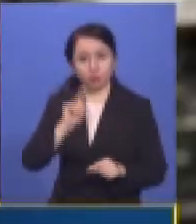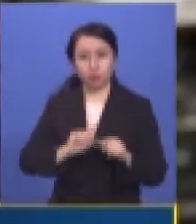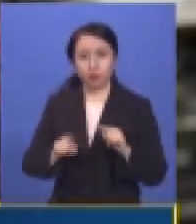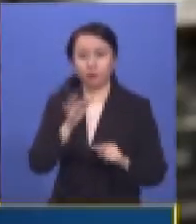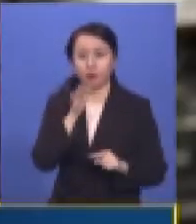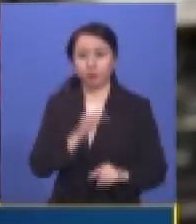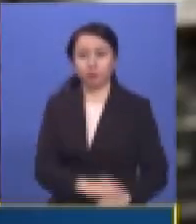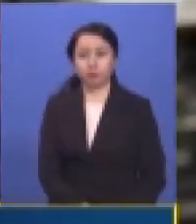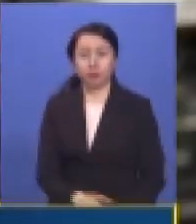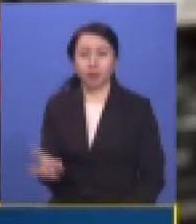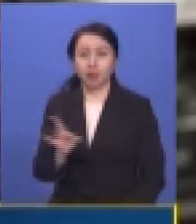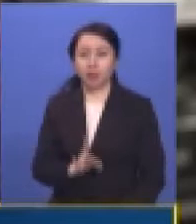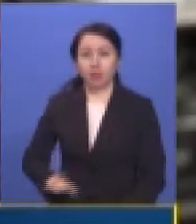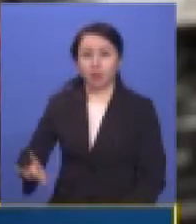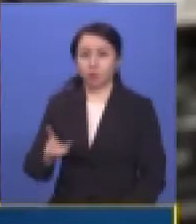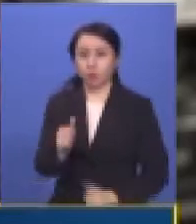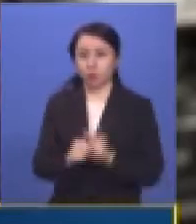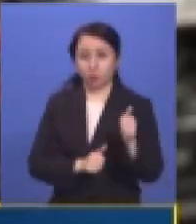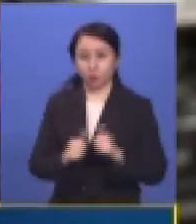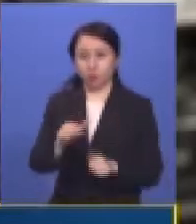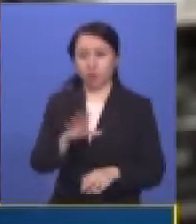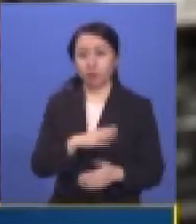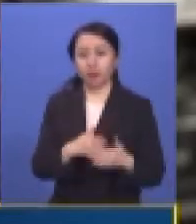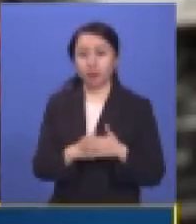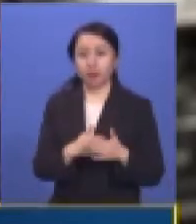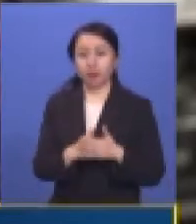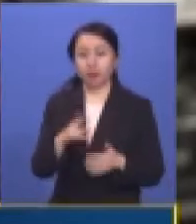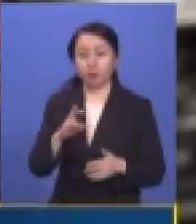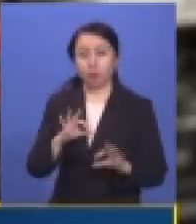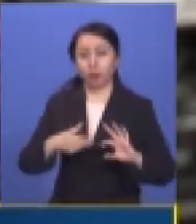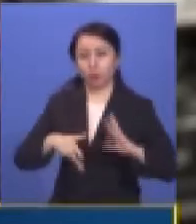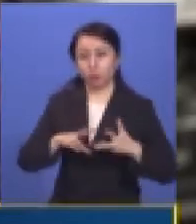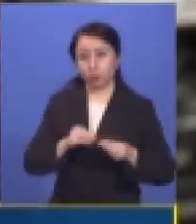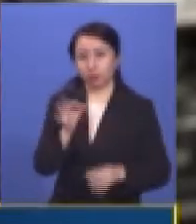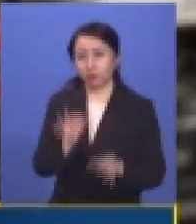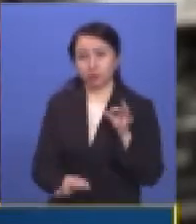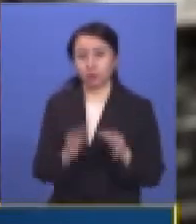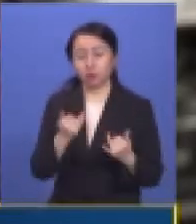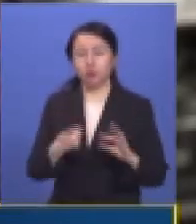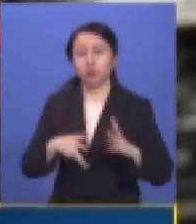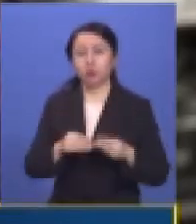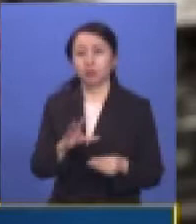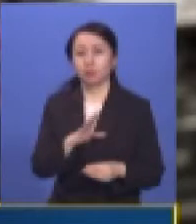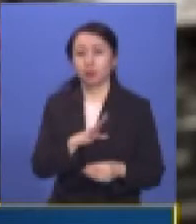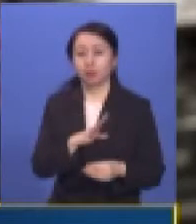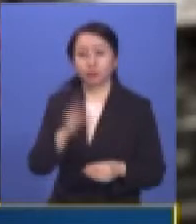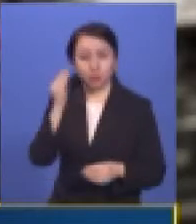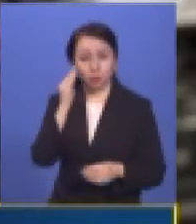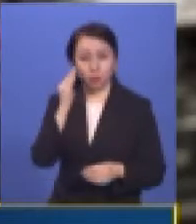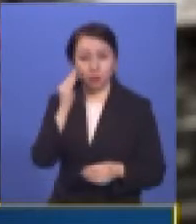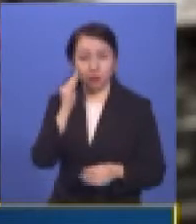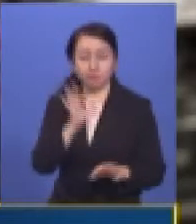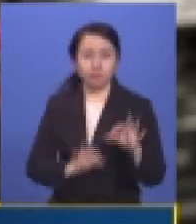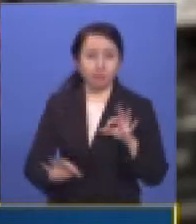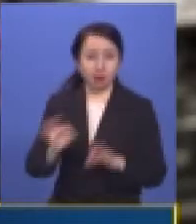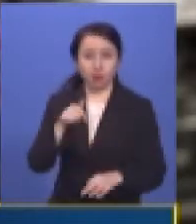времени. Республиканский конкурс у нас проходил недавно. По итогам судьи сегодня подводят итоги. Суть этого проекта, то